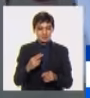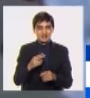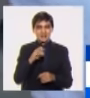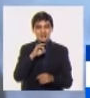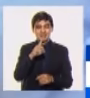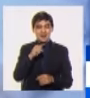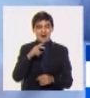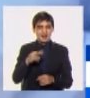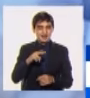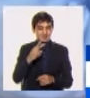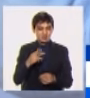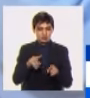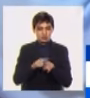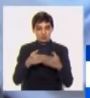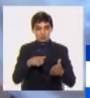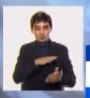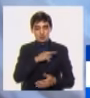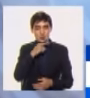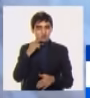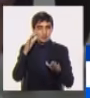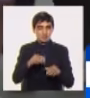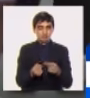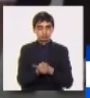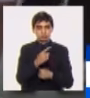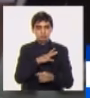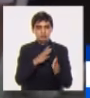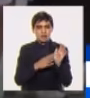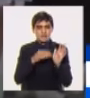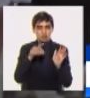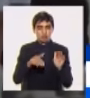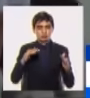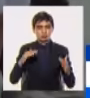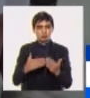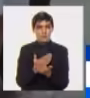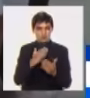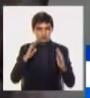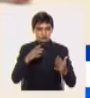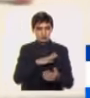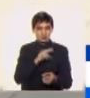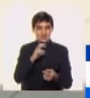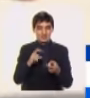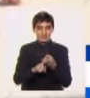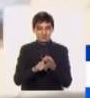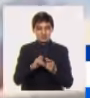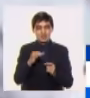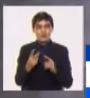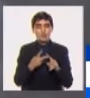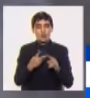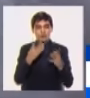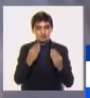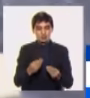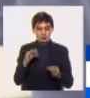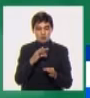а вот в россии за последние сутки выявили свыше 9 тысяч новых случаев заражения коронавирусом стране второй день подряд